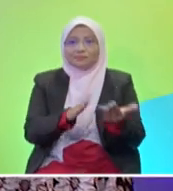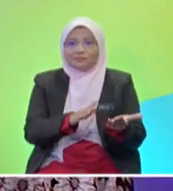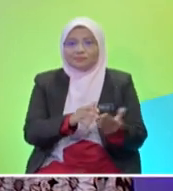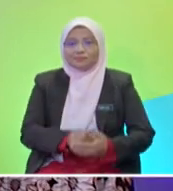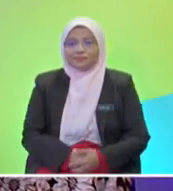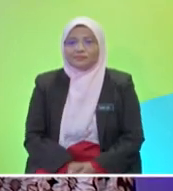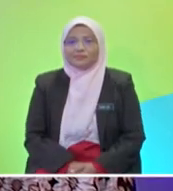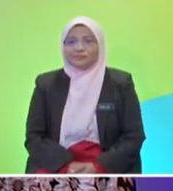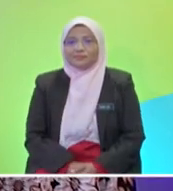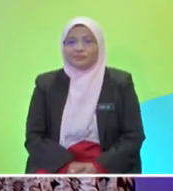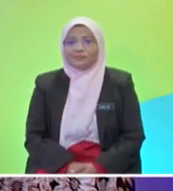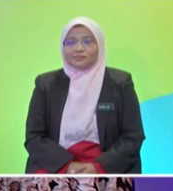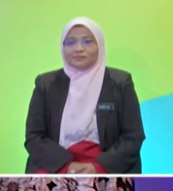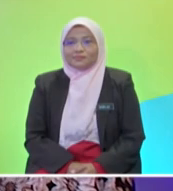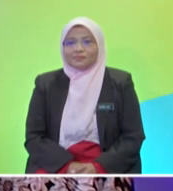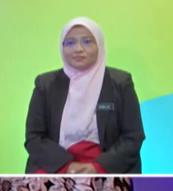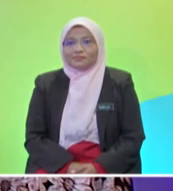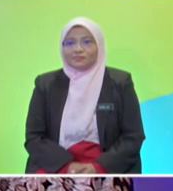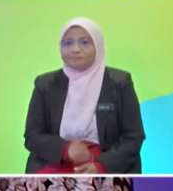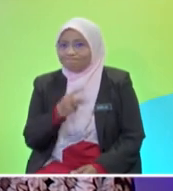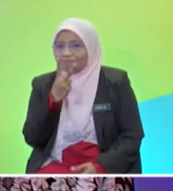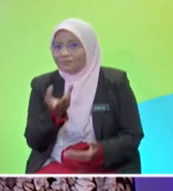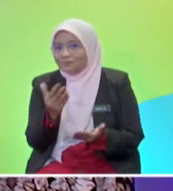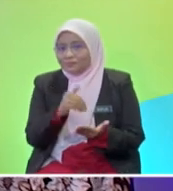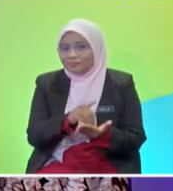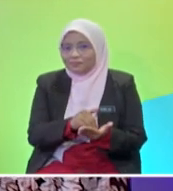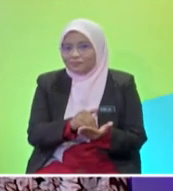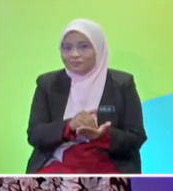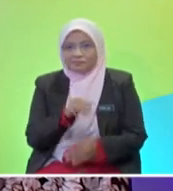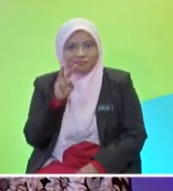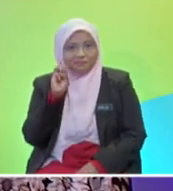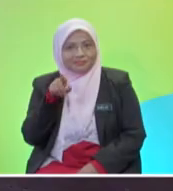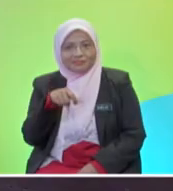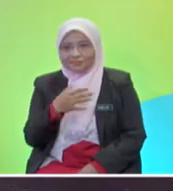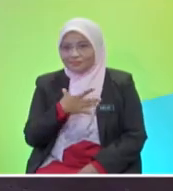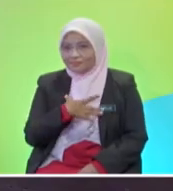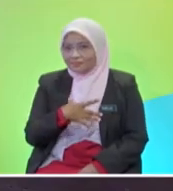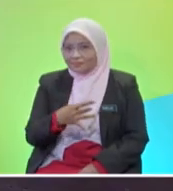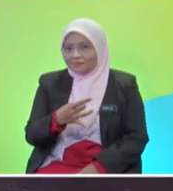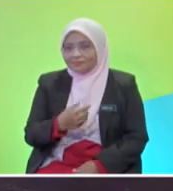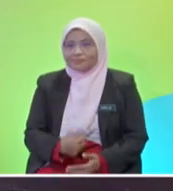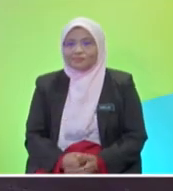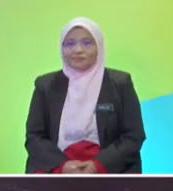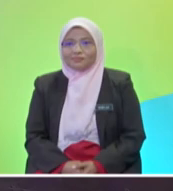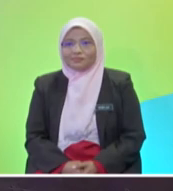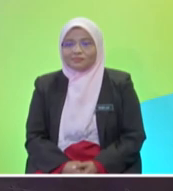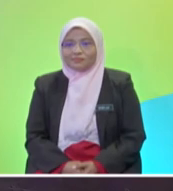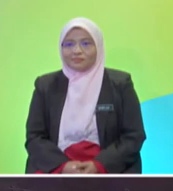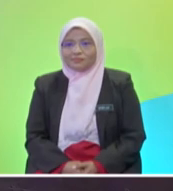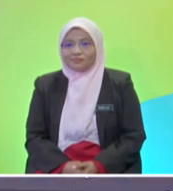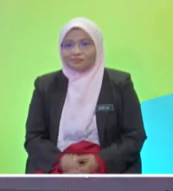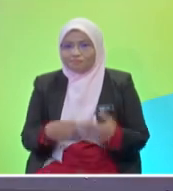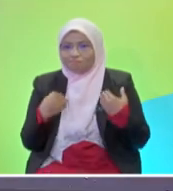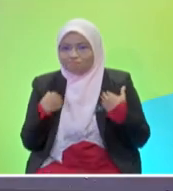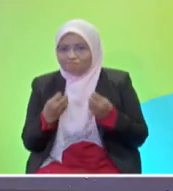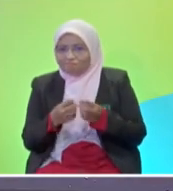ya. Ha, ini Mira mesti suka. Apa ni Mira? Wah, ini saya suka cikgu. Dia penuh dekat kepala